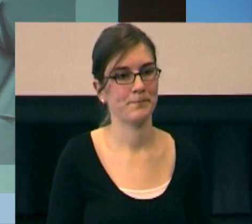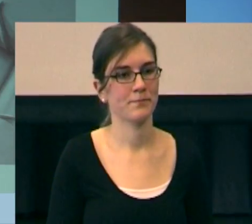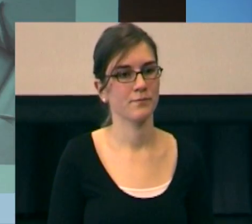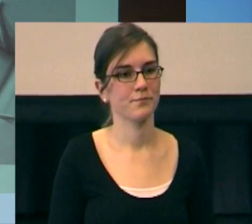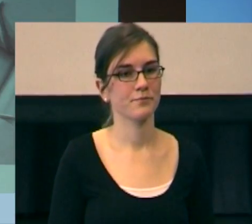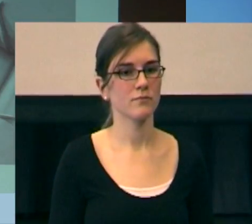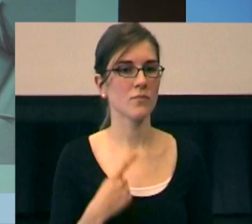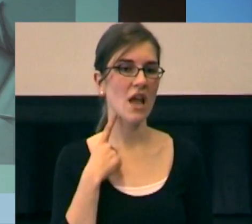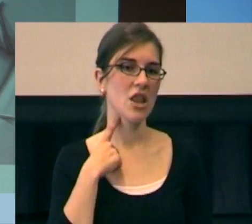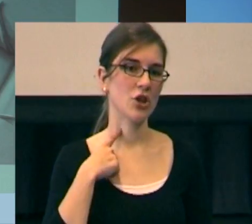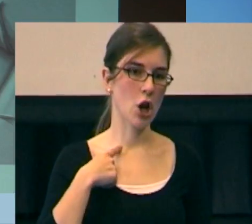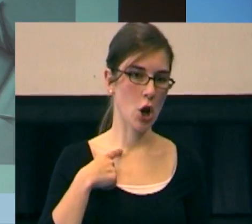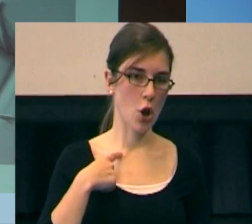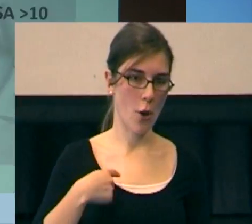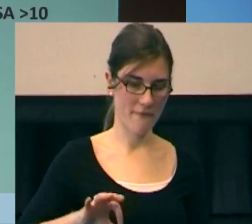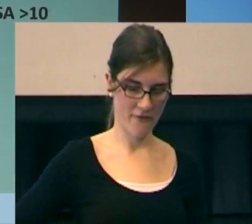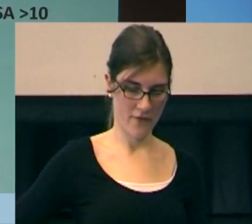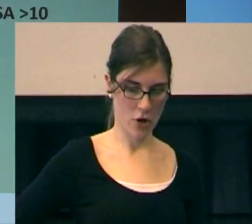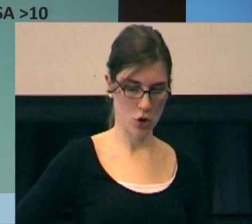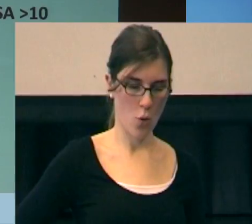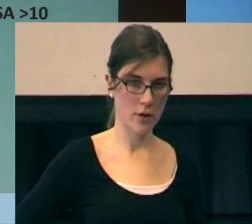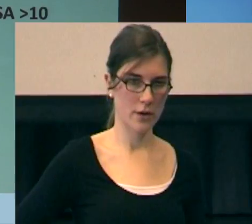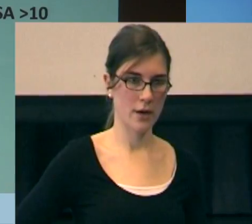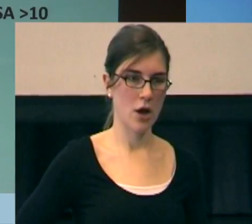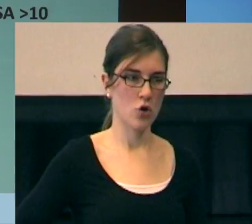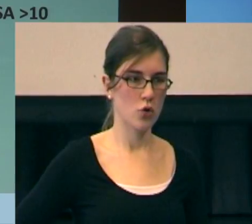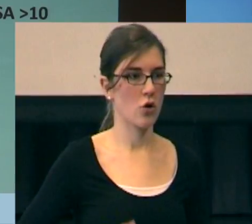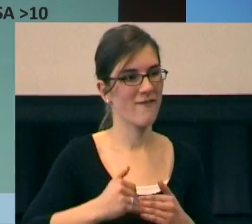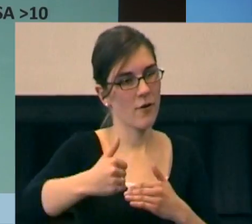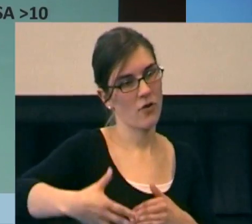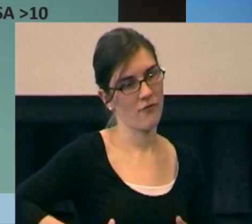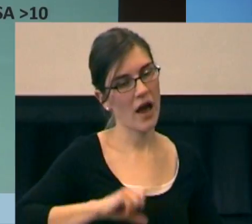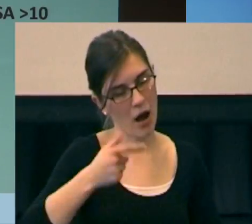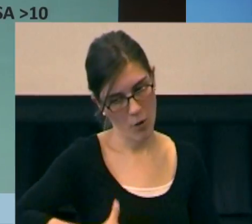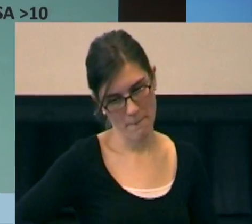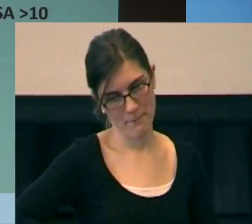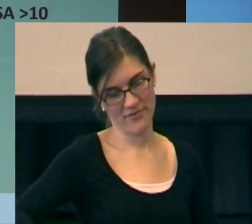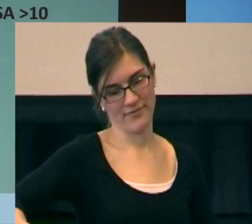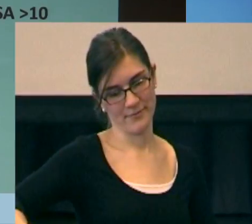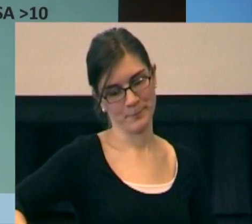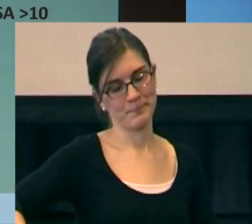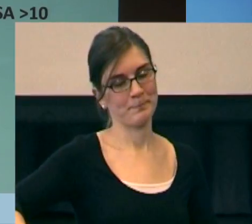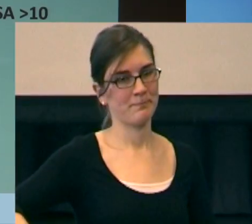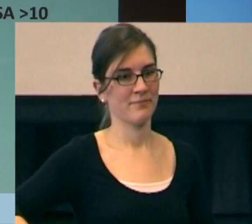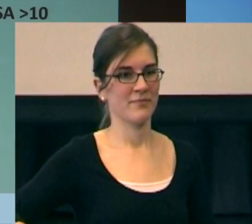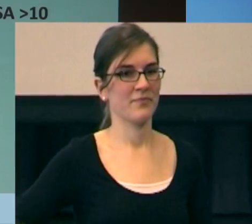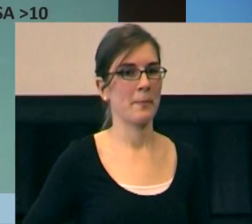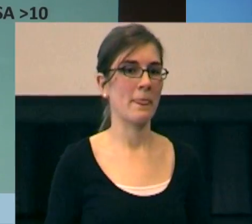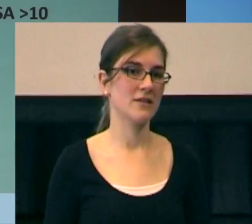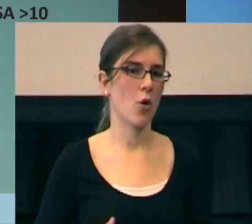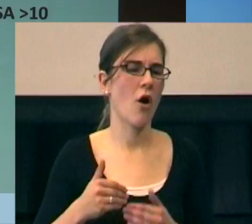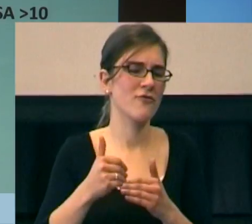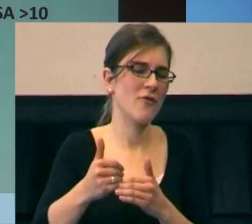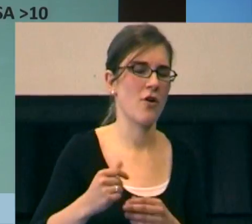Lymphknoten nimmt man in den meisten Fällen mit raus, weil wir einfach gesehen haben, dass die Rate von Lymphknoten Metastasen, je